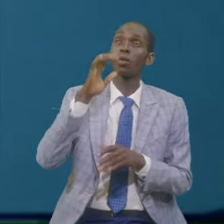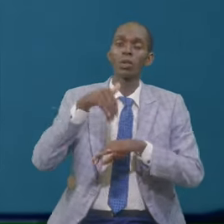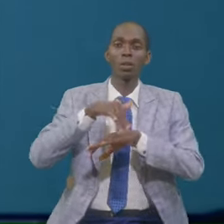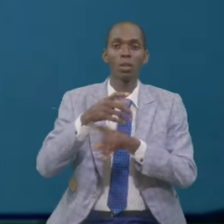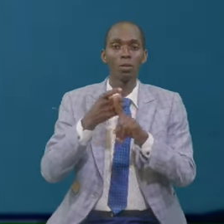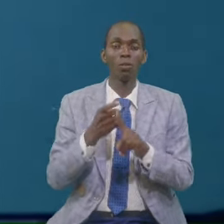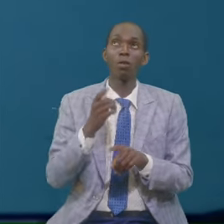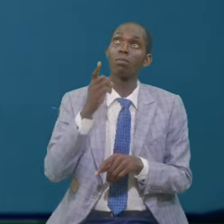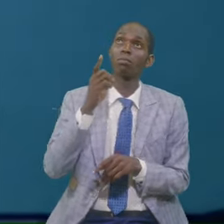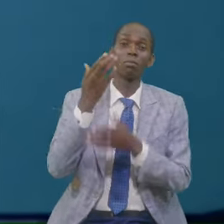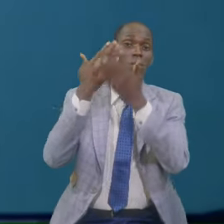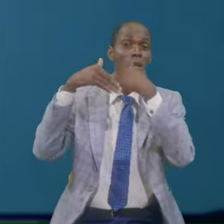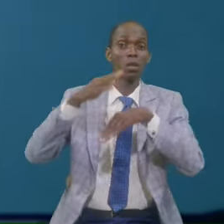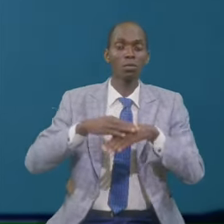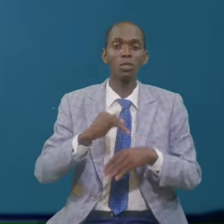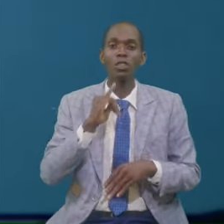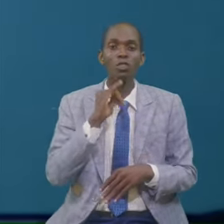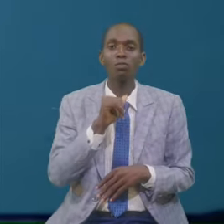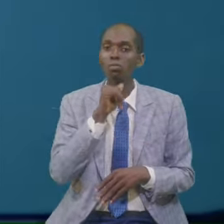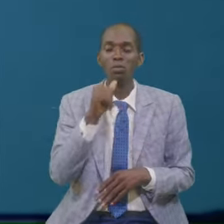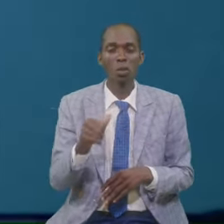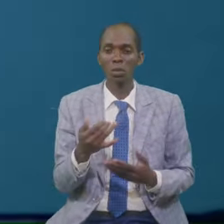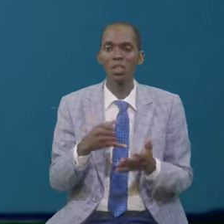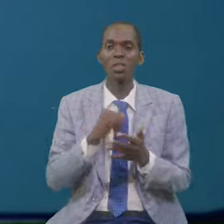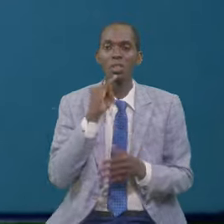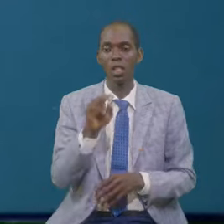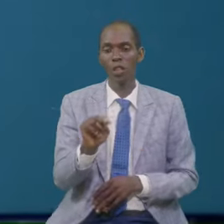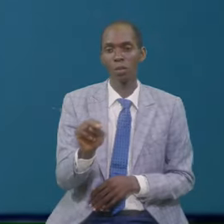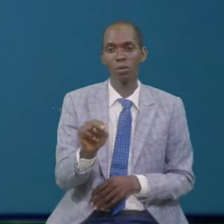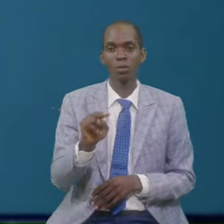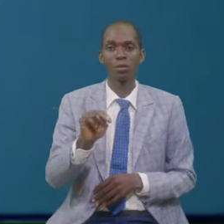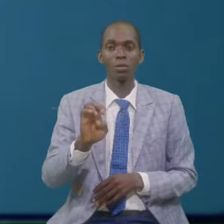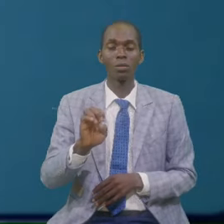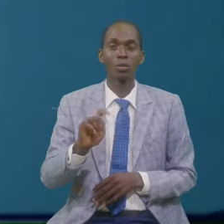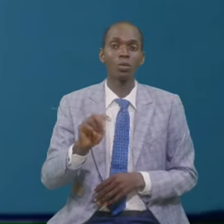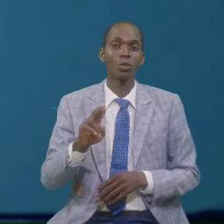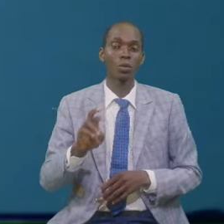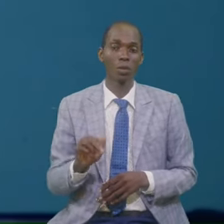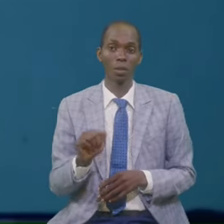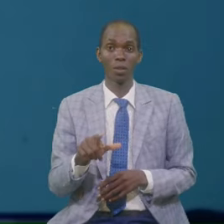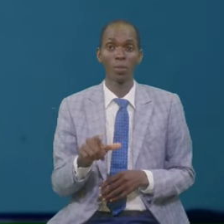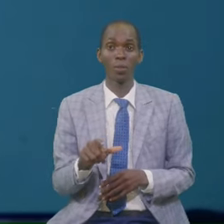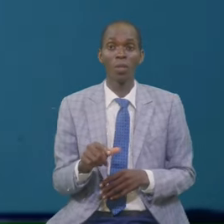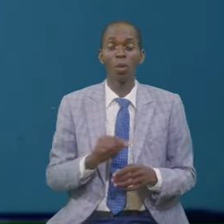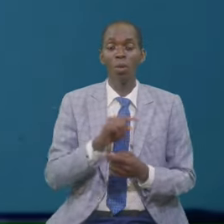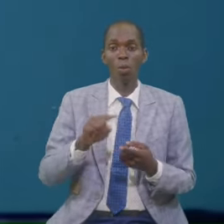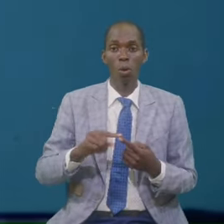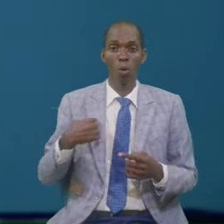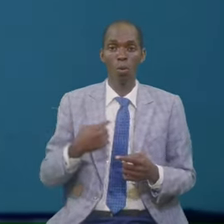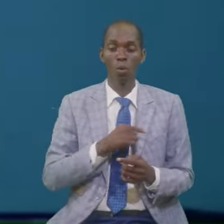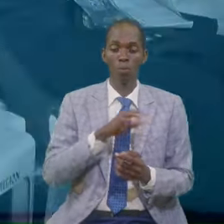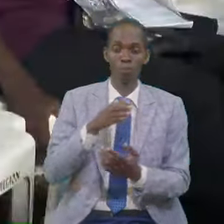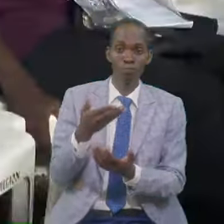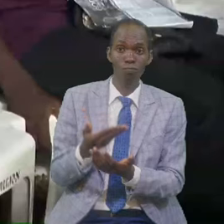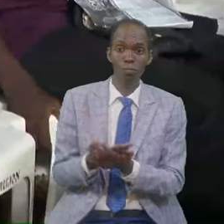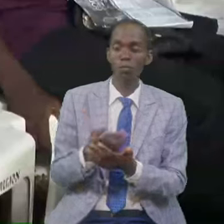impartial. దేవుడి లోకానికి పంపిన యొక్క ప్రాసిక్యూటర్ అనబడే వ్యక్తి పక్షపాతం లేనివాడు. And then we get to the judge for the judgment.